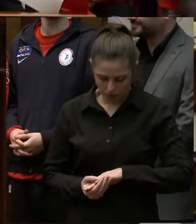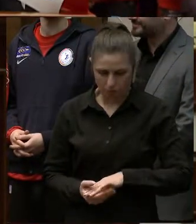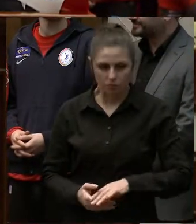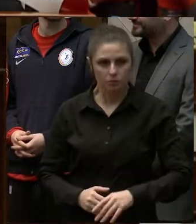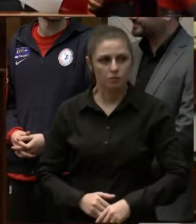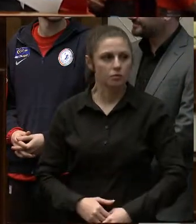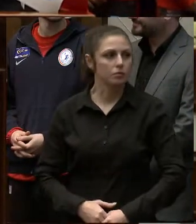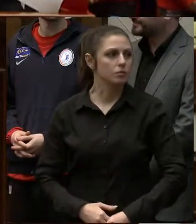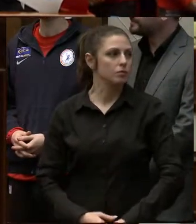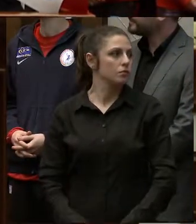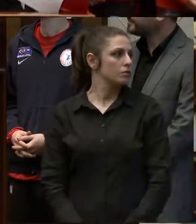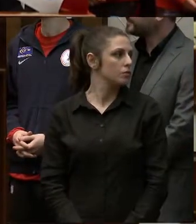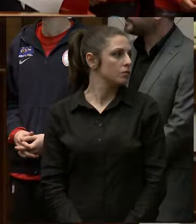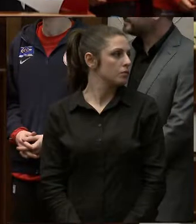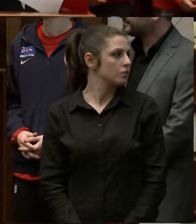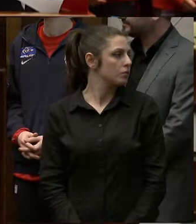yayın olmasak daha iyi. Evet.